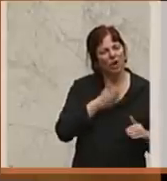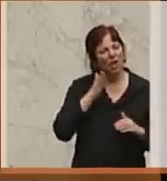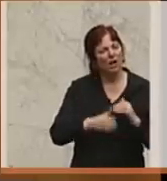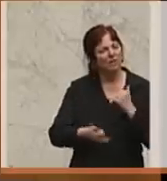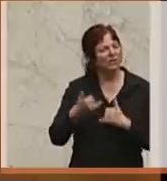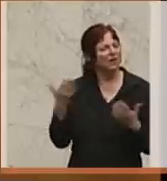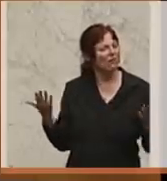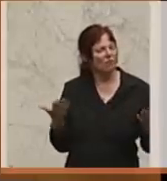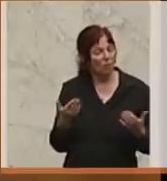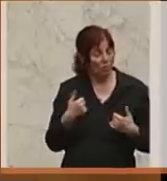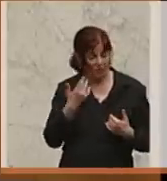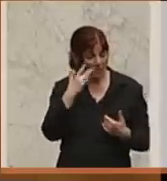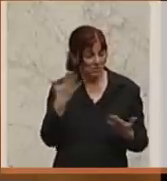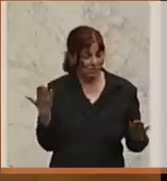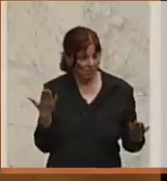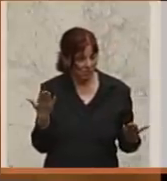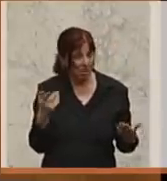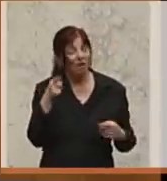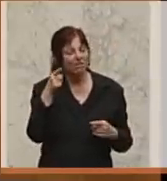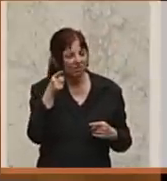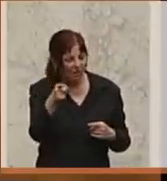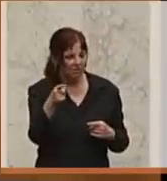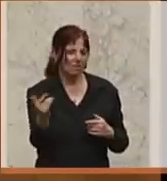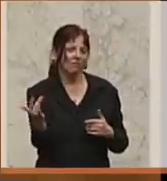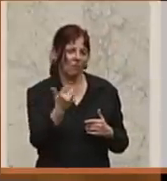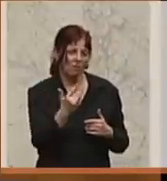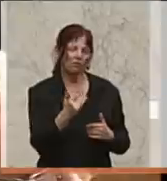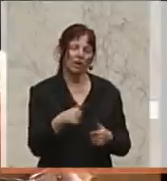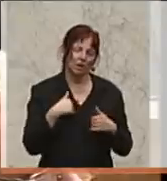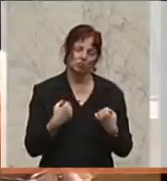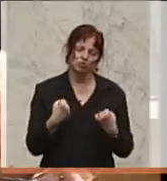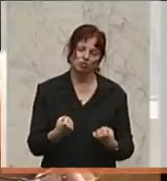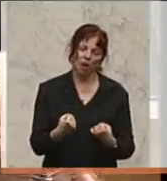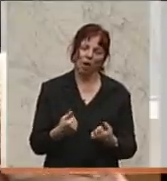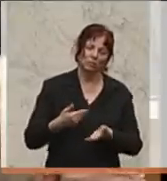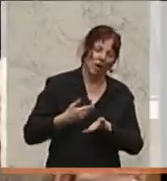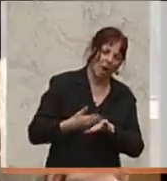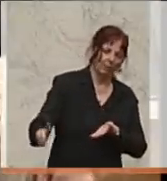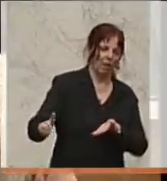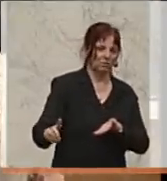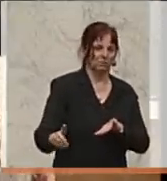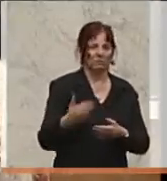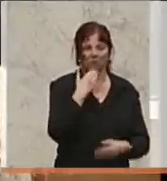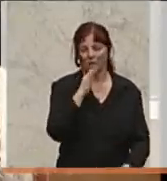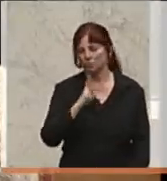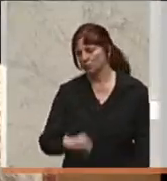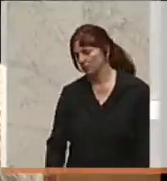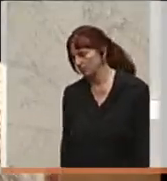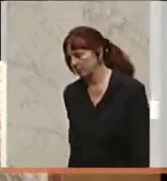gewesen wären. Also diese Unterstellung weise ich ganz, ganz deutlich zurück. Dankeschön.